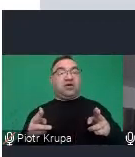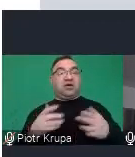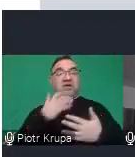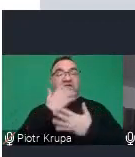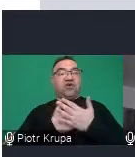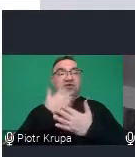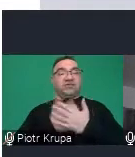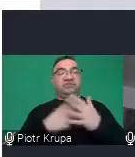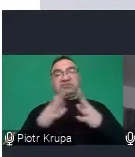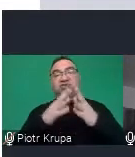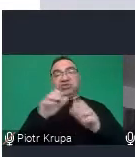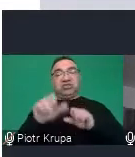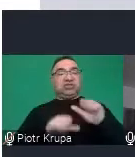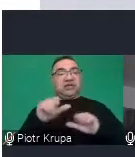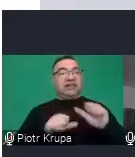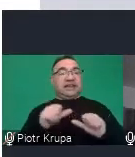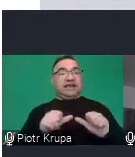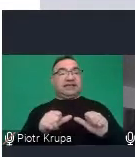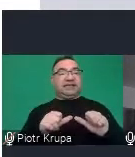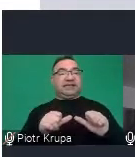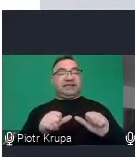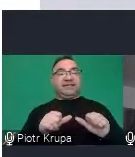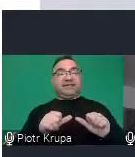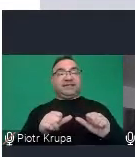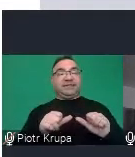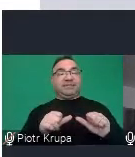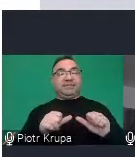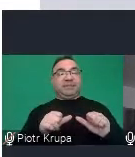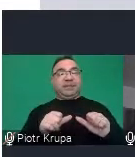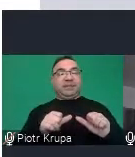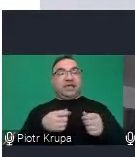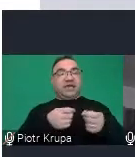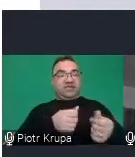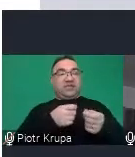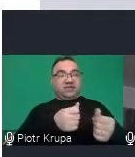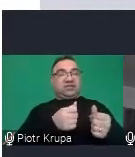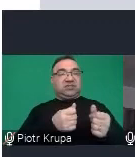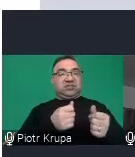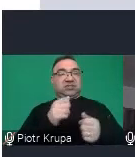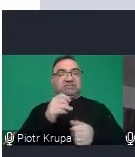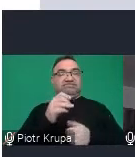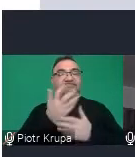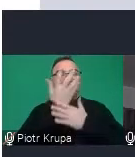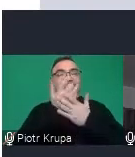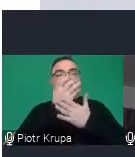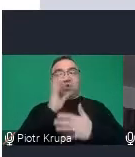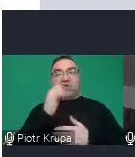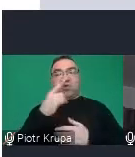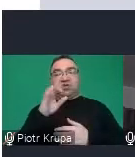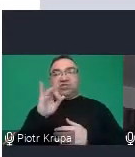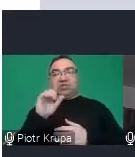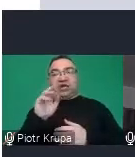amortyzacyjnym na poziomie 10 lat dla przedstawionej inwestycji odsiarczania i odpylania dla